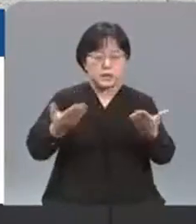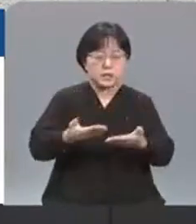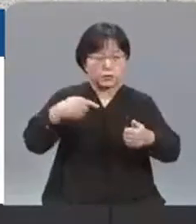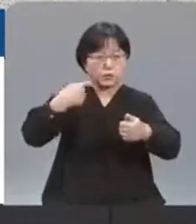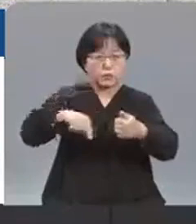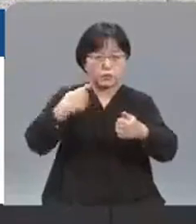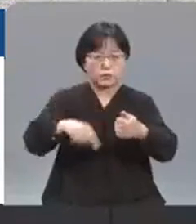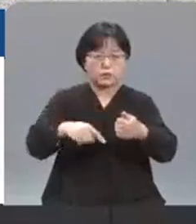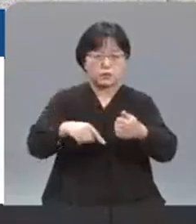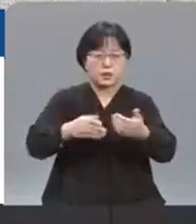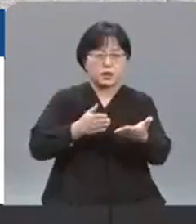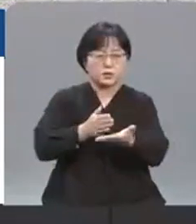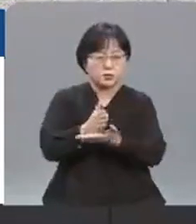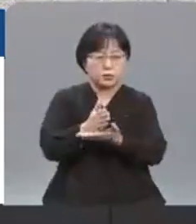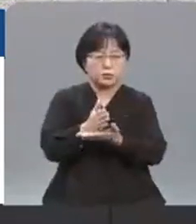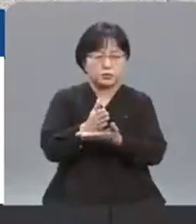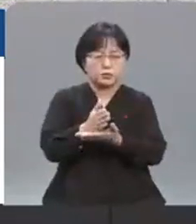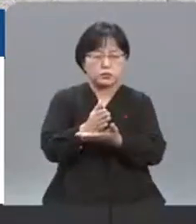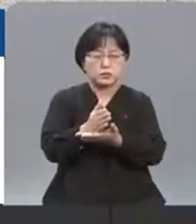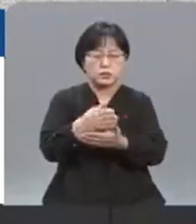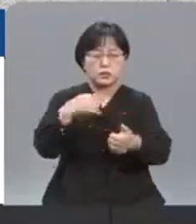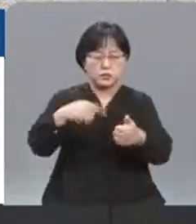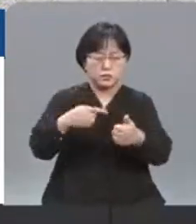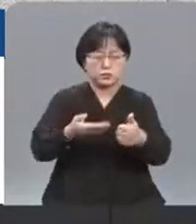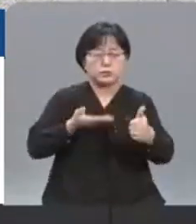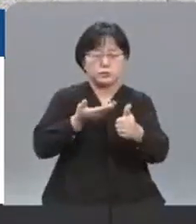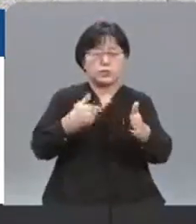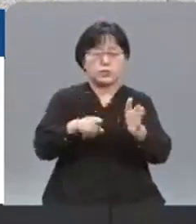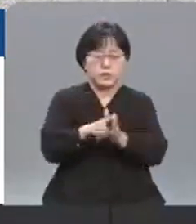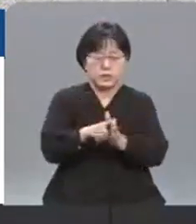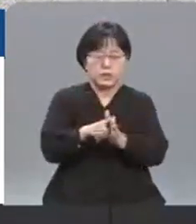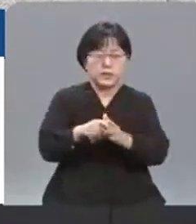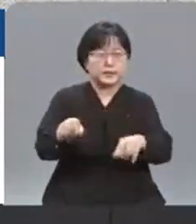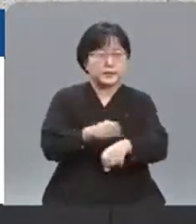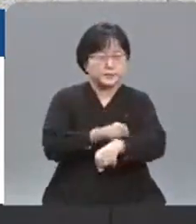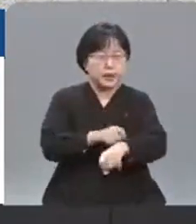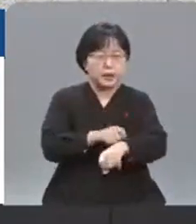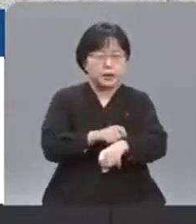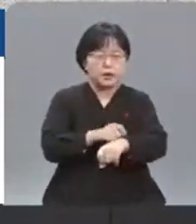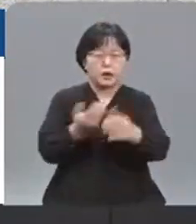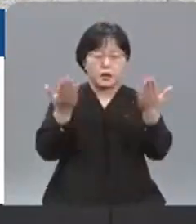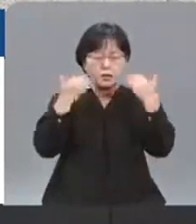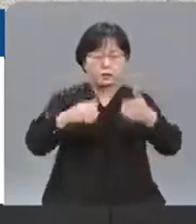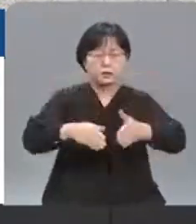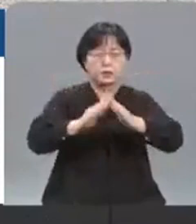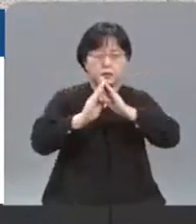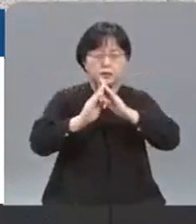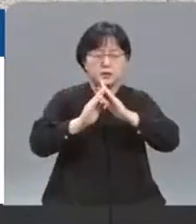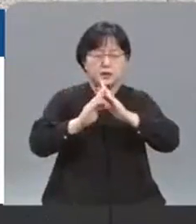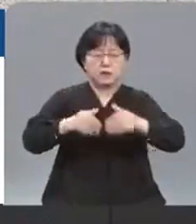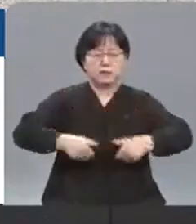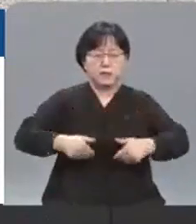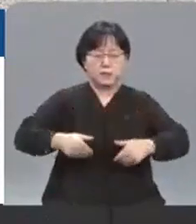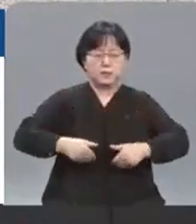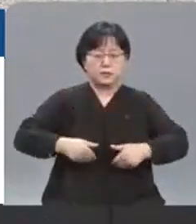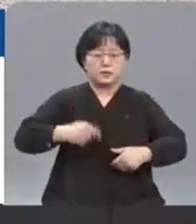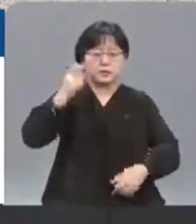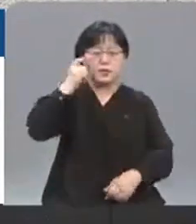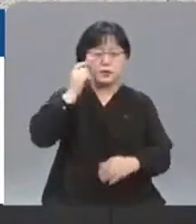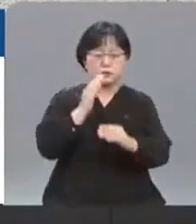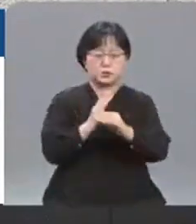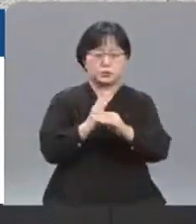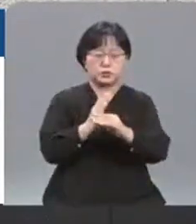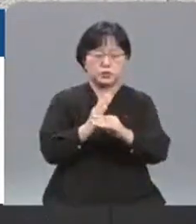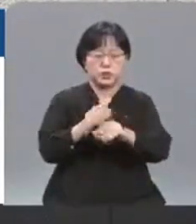등 전문화된 교육기회 제공을 위하여 특화된 특교학교 설립이 필요하다고 판단하고